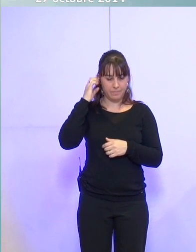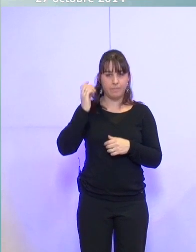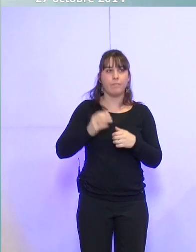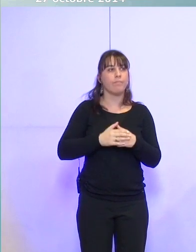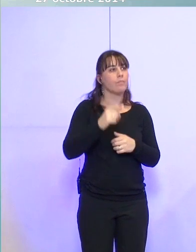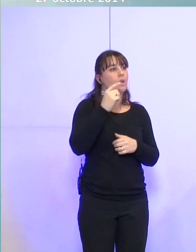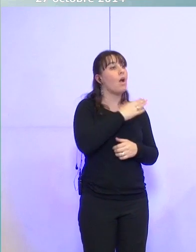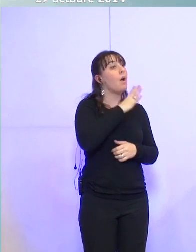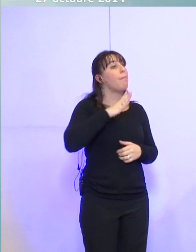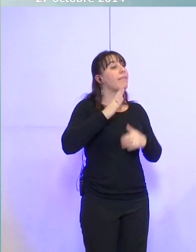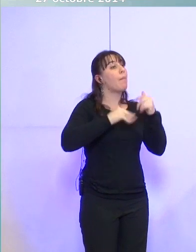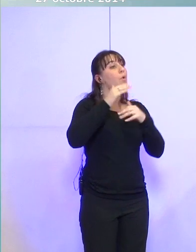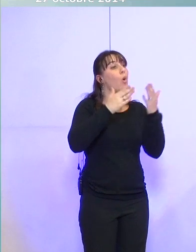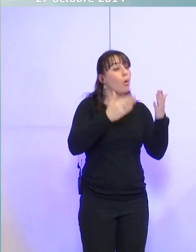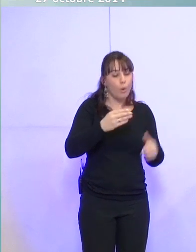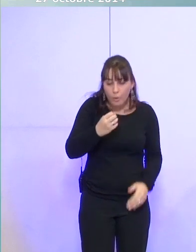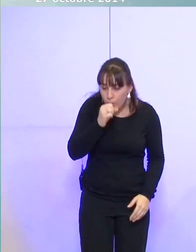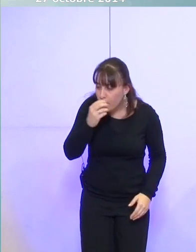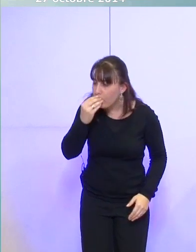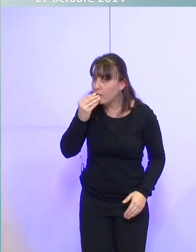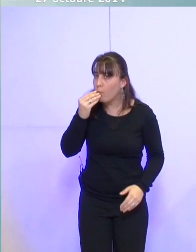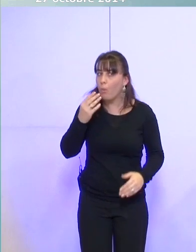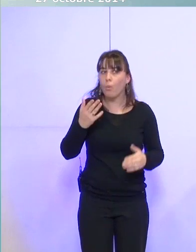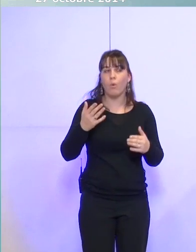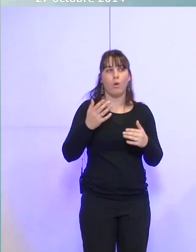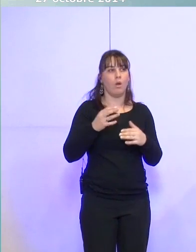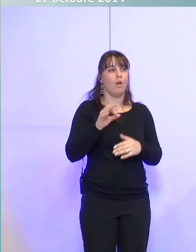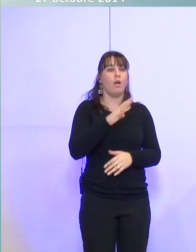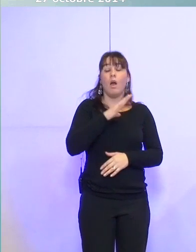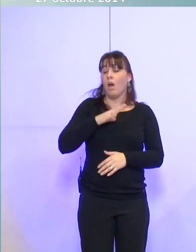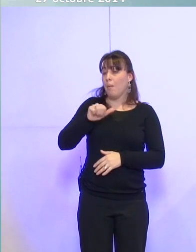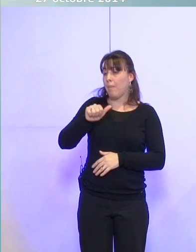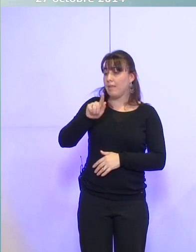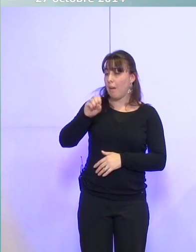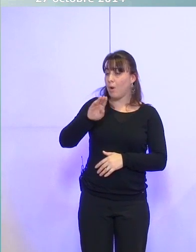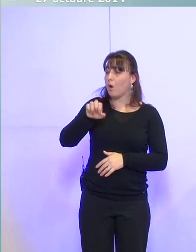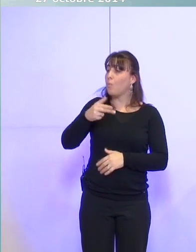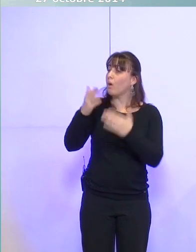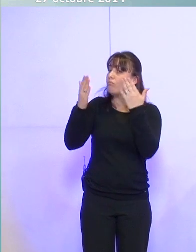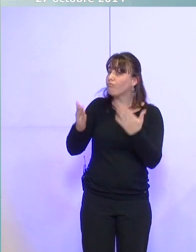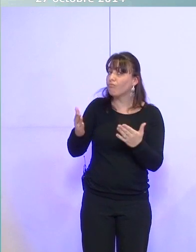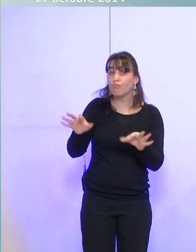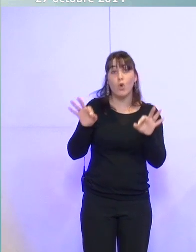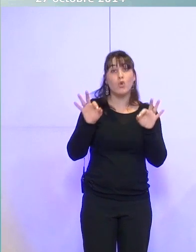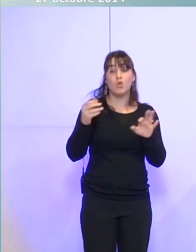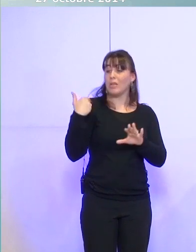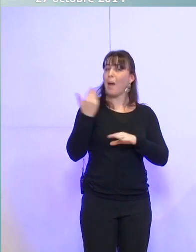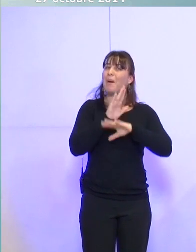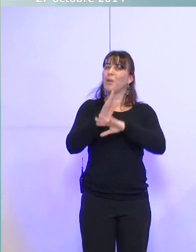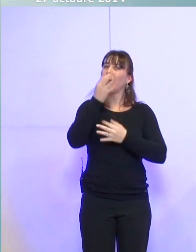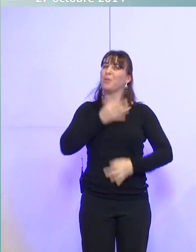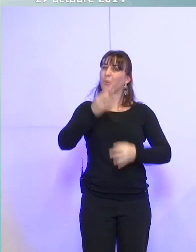Madame Lheureux. C'est bon ? Oui. Madame Agobian, effectivement, comme je l'avais dit dans ma